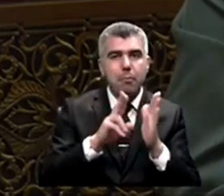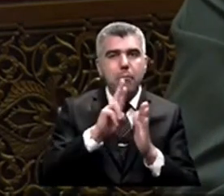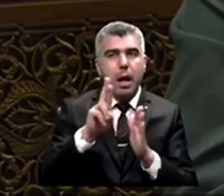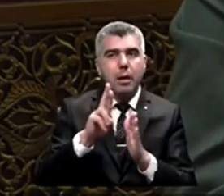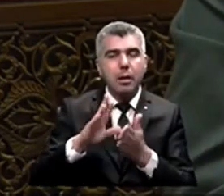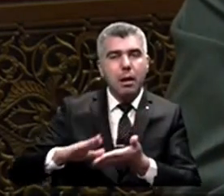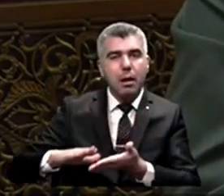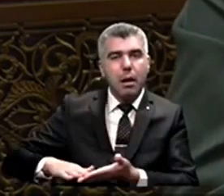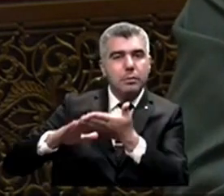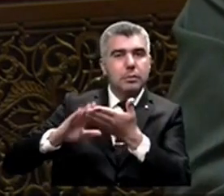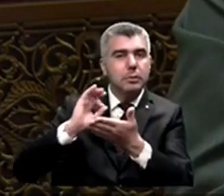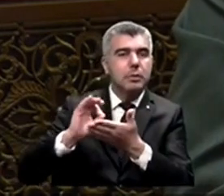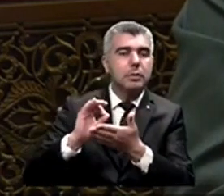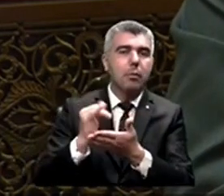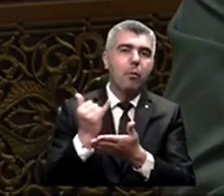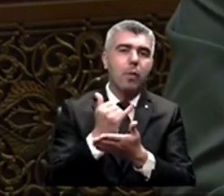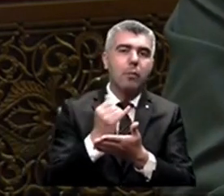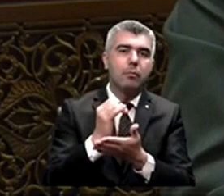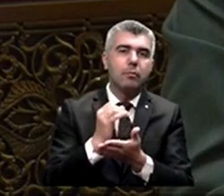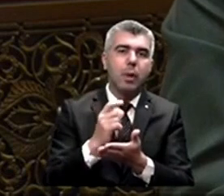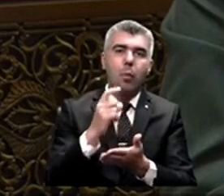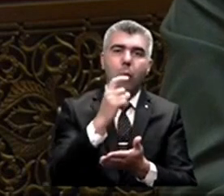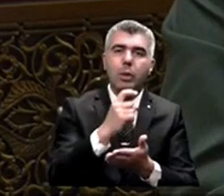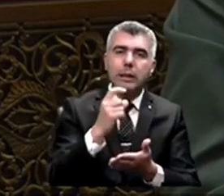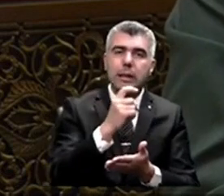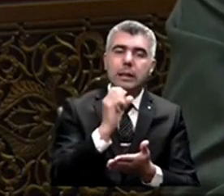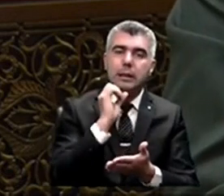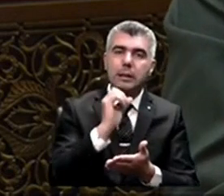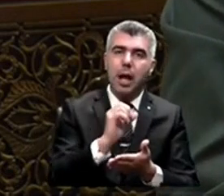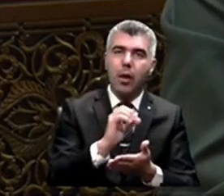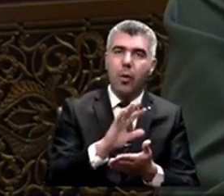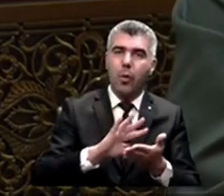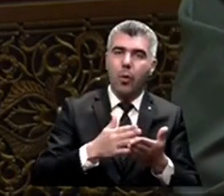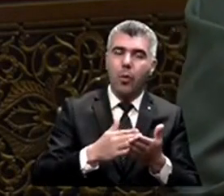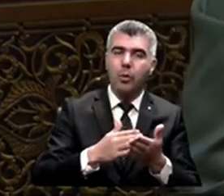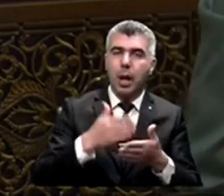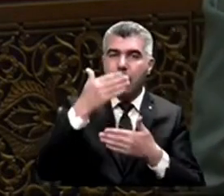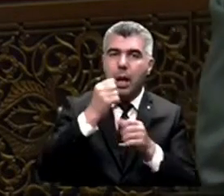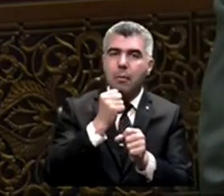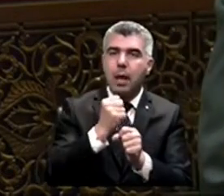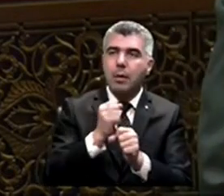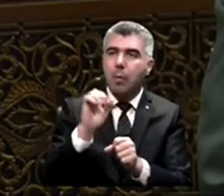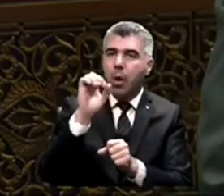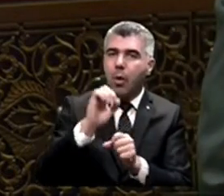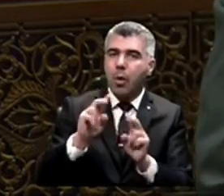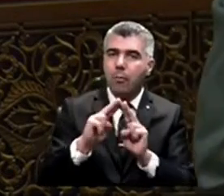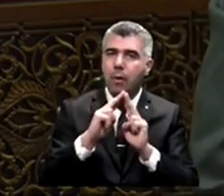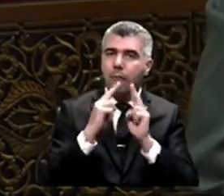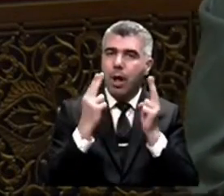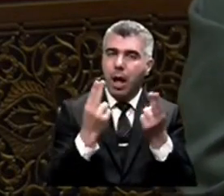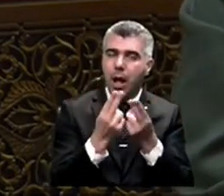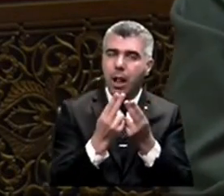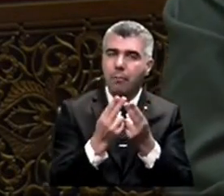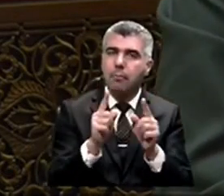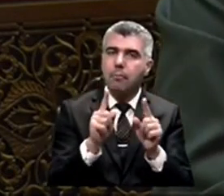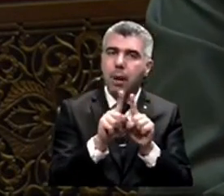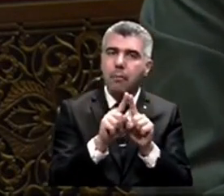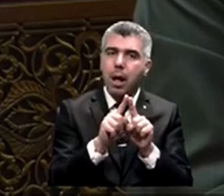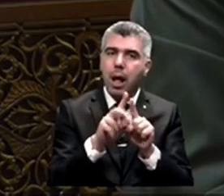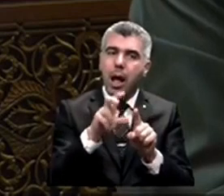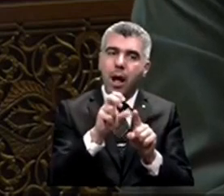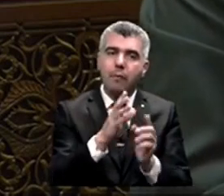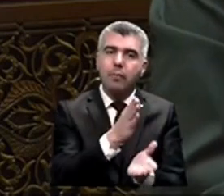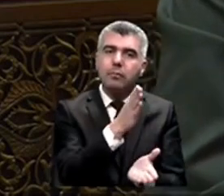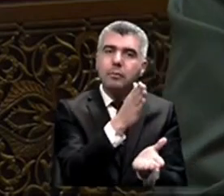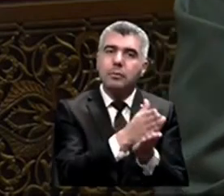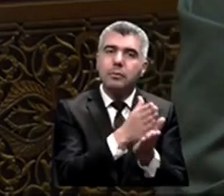الحفاظ على الهوية الدينية الإسلامية المغربية في صفوف المغاربة القاطنة بالخارج والمعروفة بالوسطية والاعتدال،